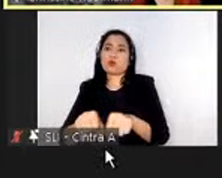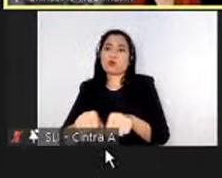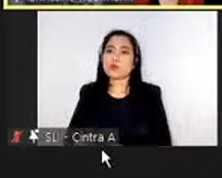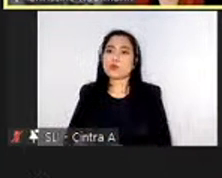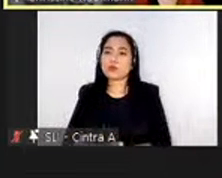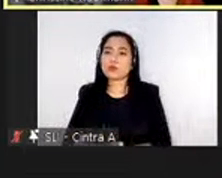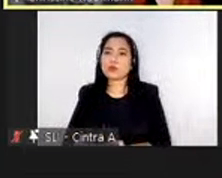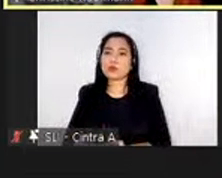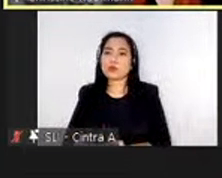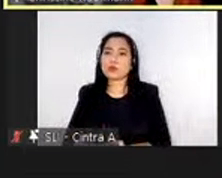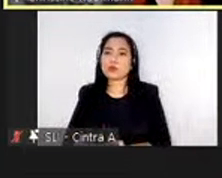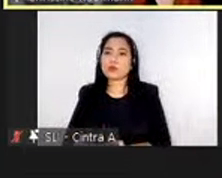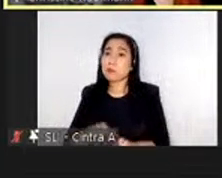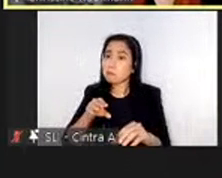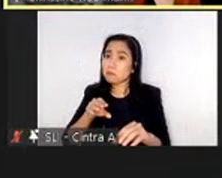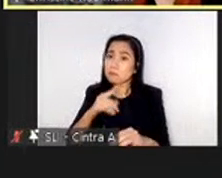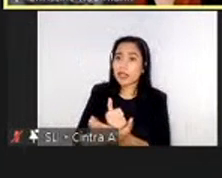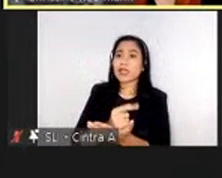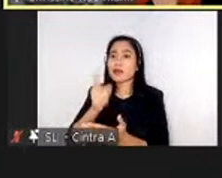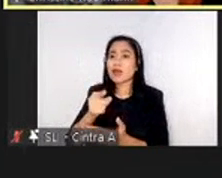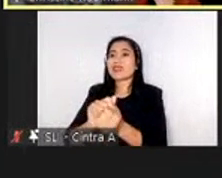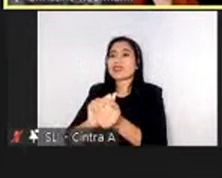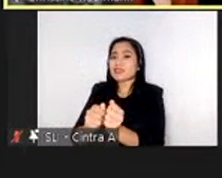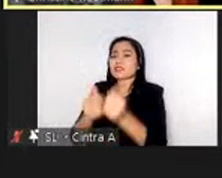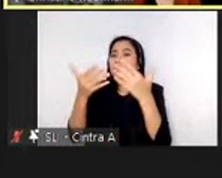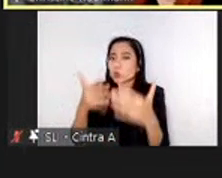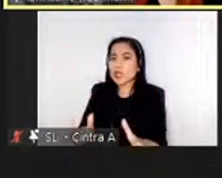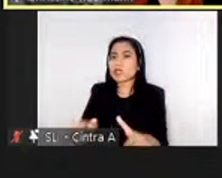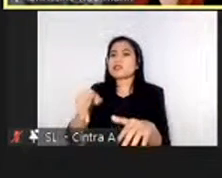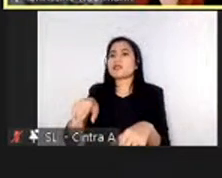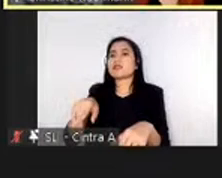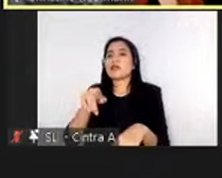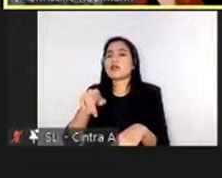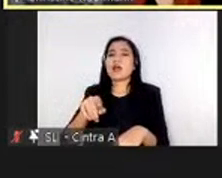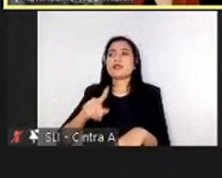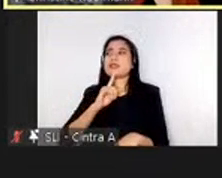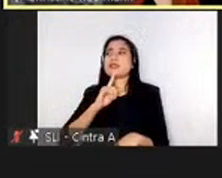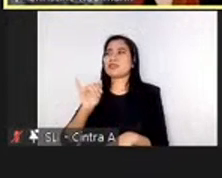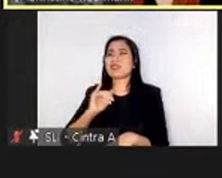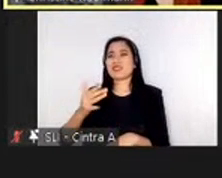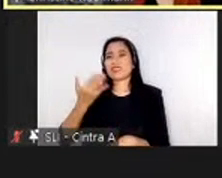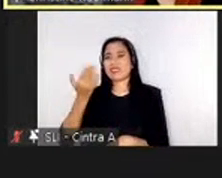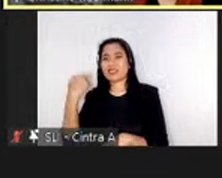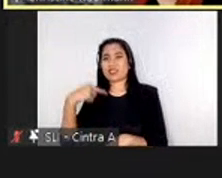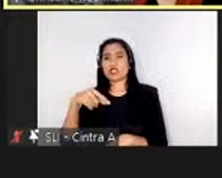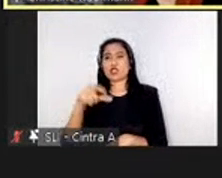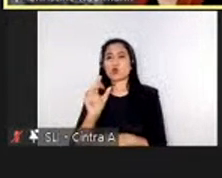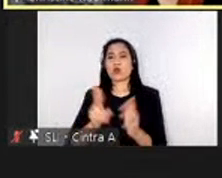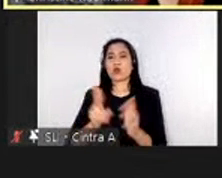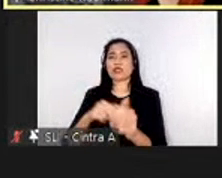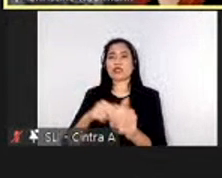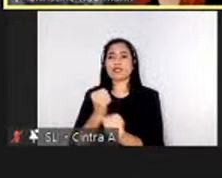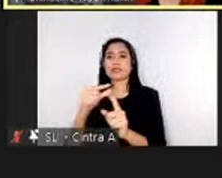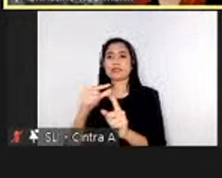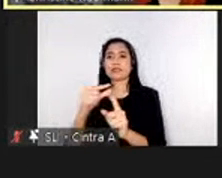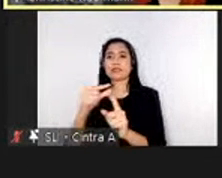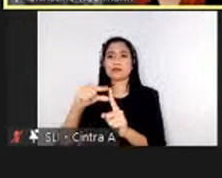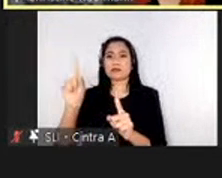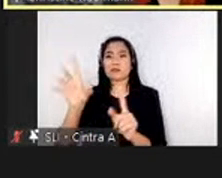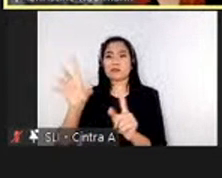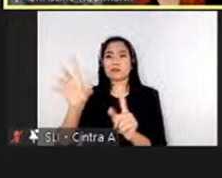tuntas atau dari RBC seperti yang disyaratkan oleh UNP dalam kebijakan ini